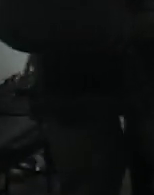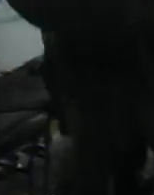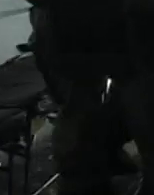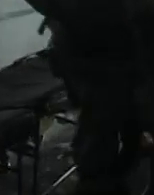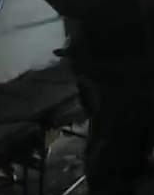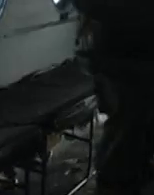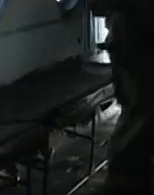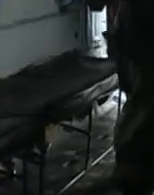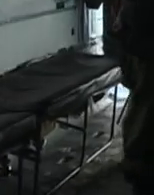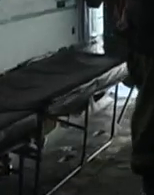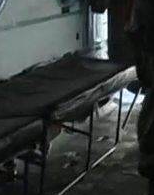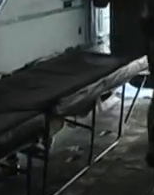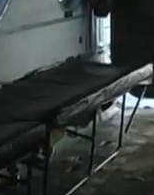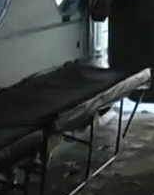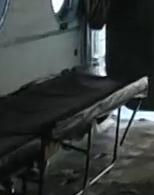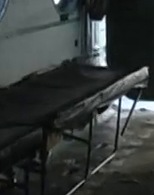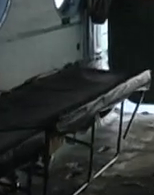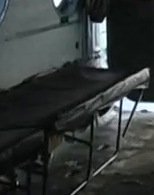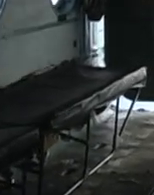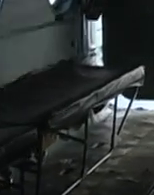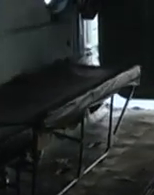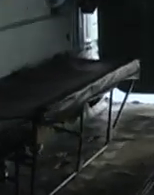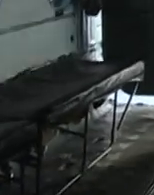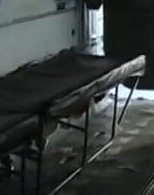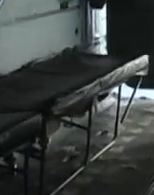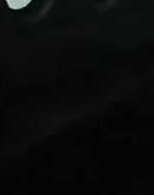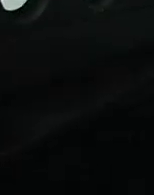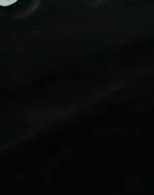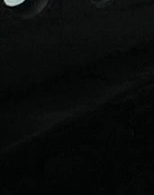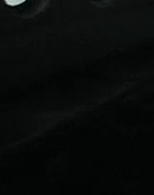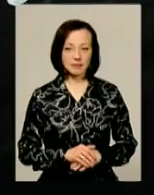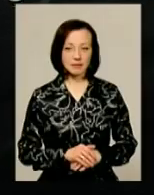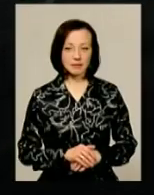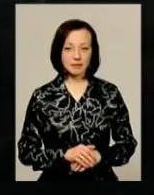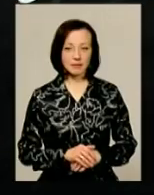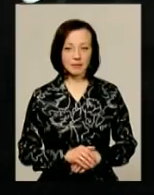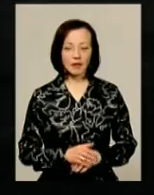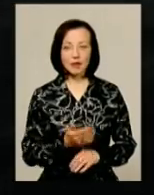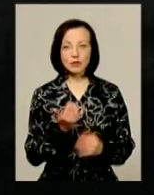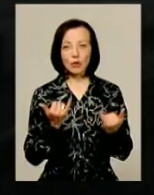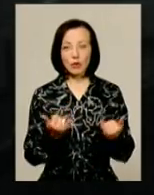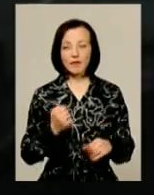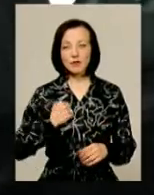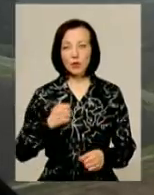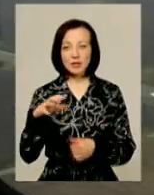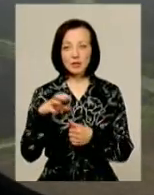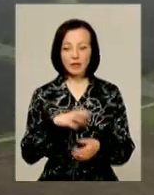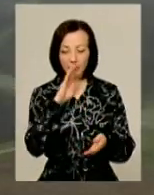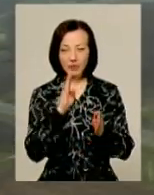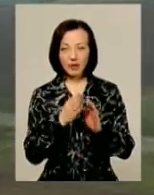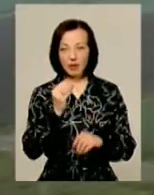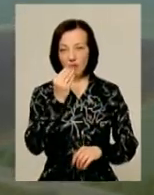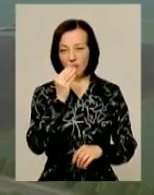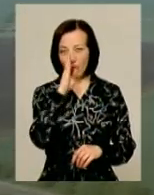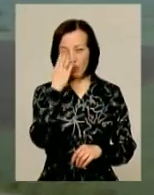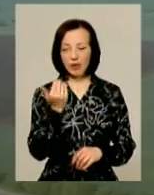Їхній девіз – «Ніхто крім нас», а вони – спецпризначенці. Сьогодні військові десантувалися у тил ворога. Їхнє